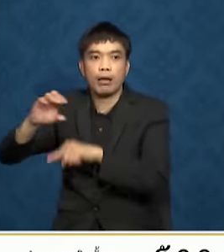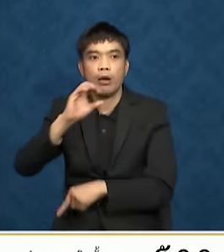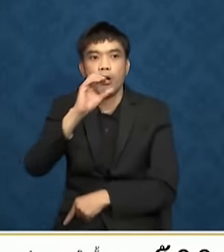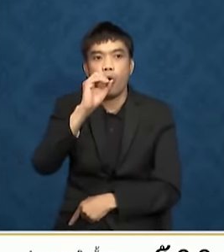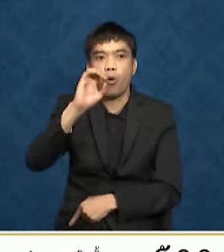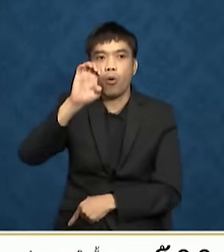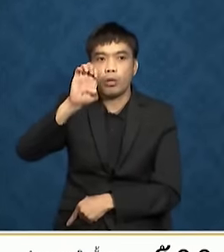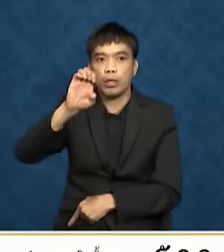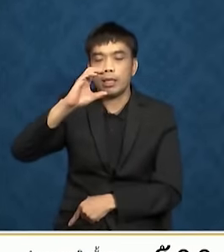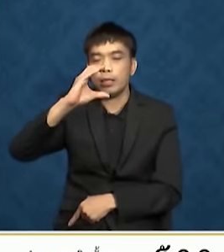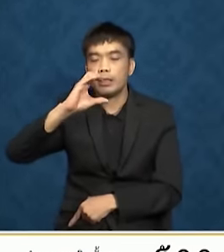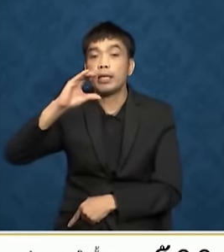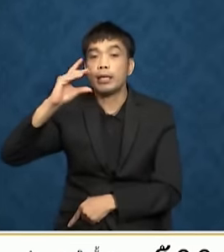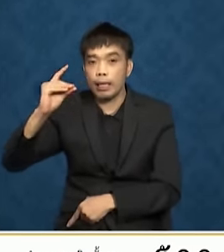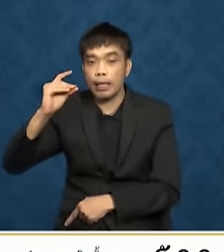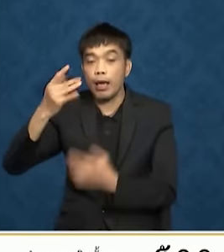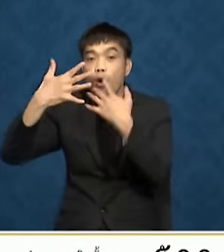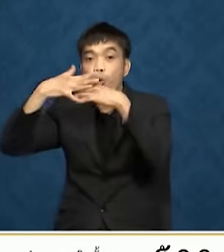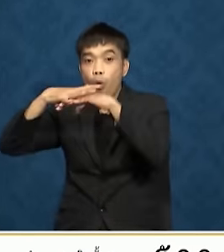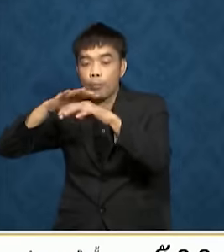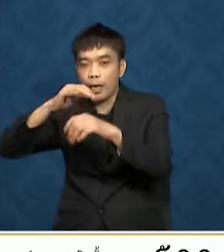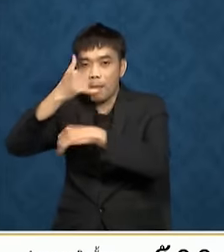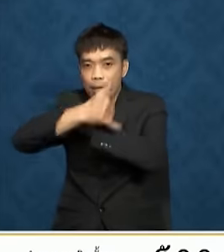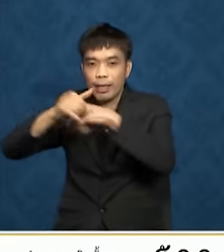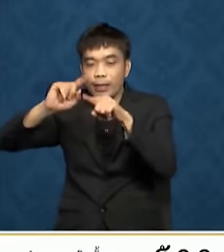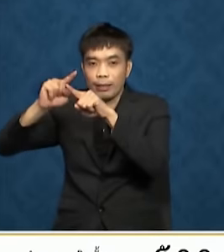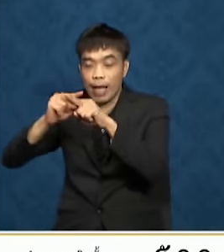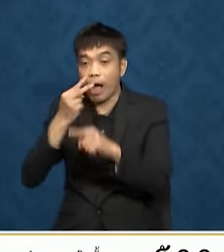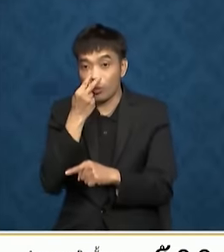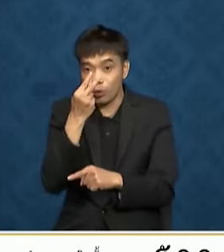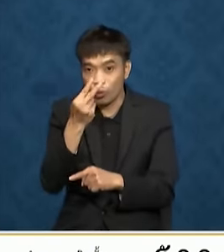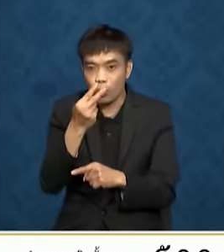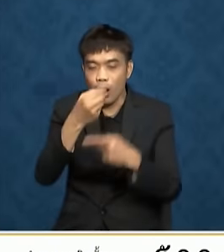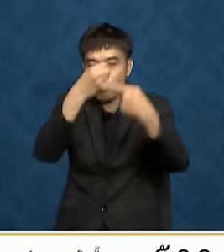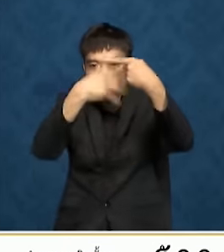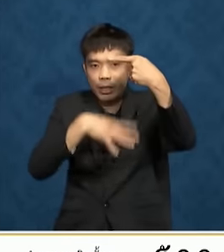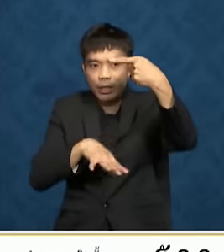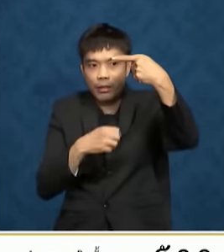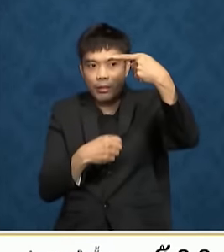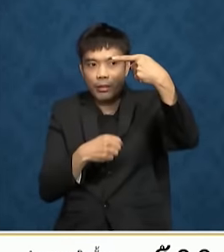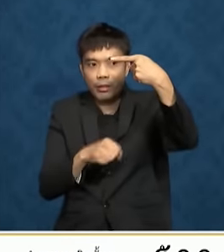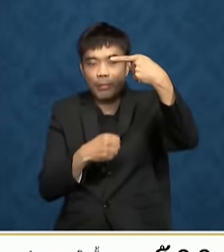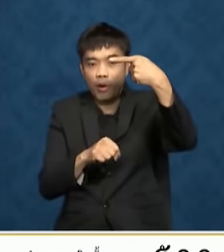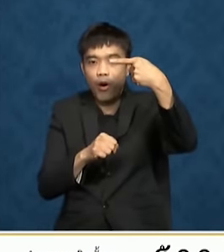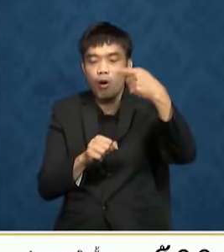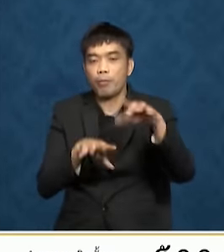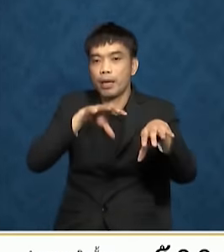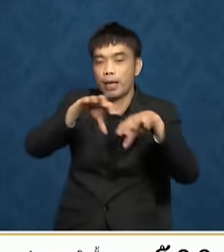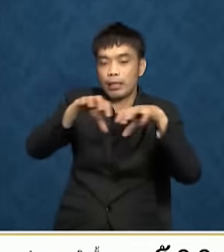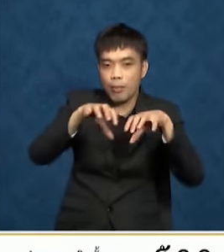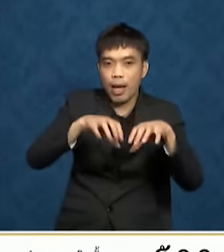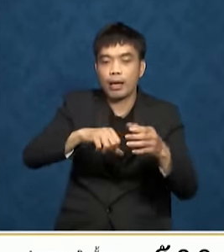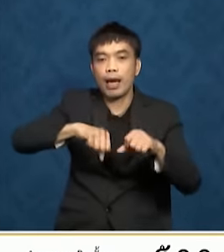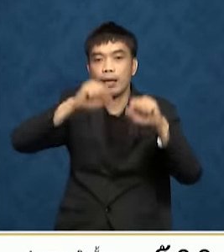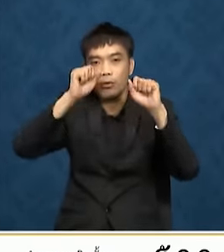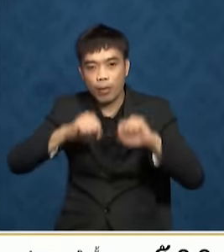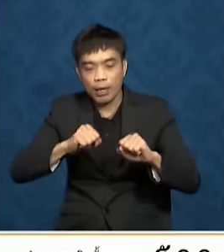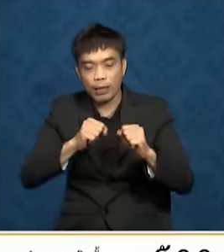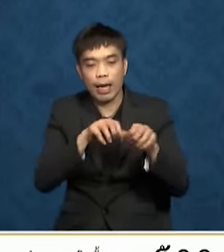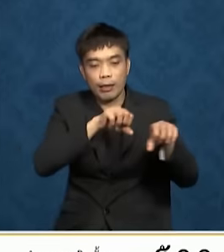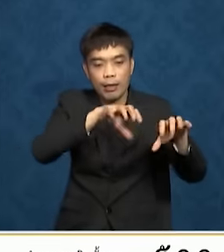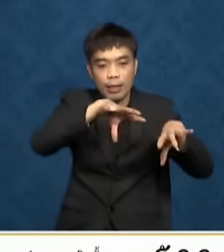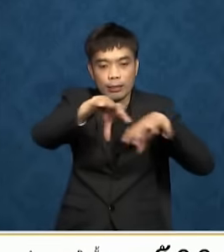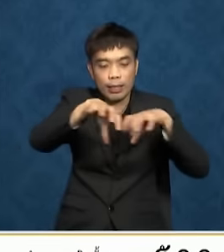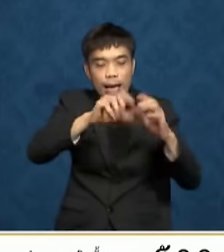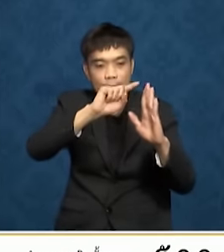Practiceของการทำงบประมาณตั้งแต่เรื่องของการจัดทำเรื่องของการอนุมัติแล้วก็เรื่องของการบริหารต้นน้ำกลางน้ำปลายน้ำเนี่ยมันมีอะไร